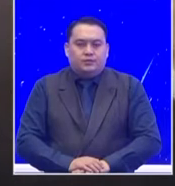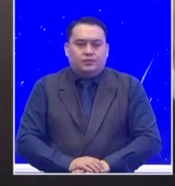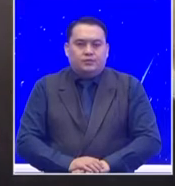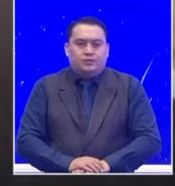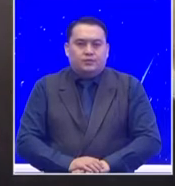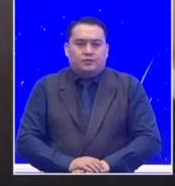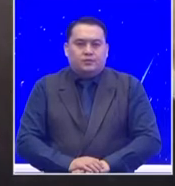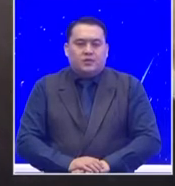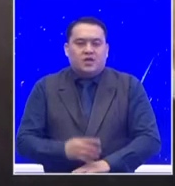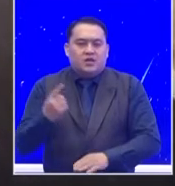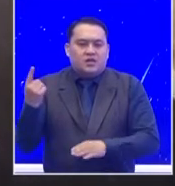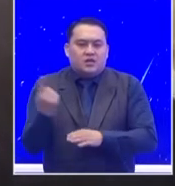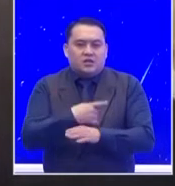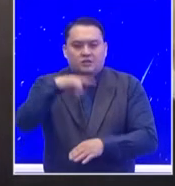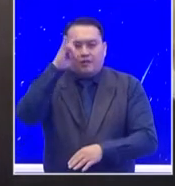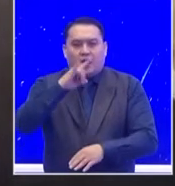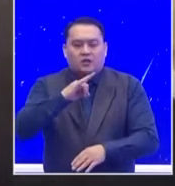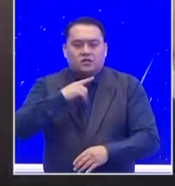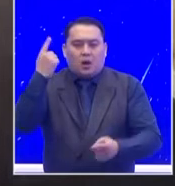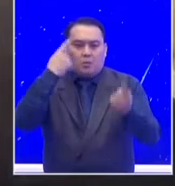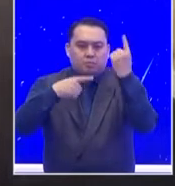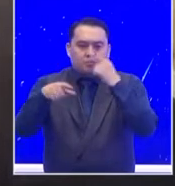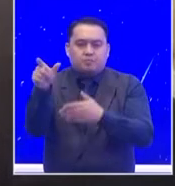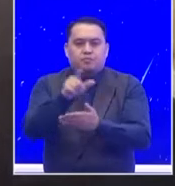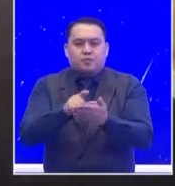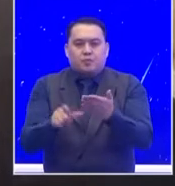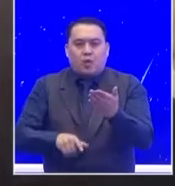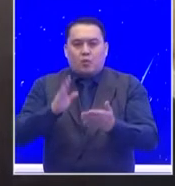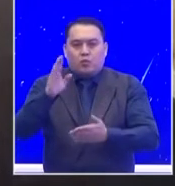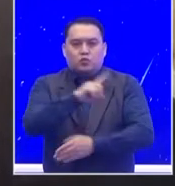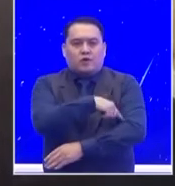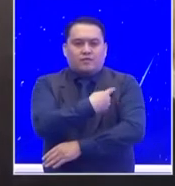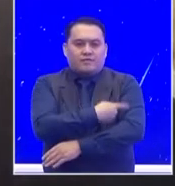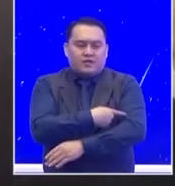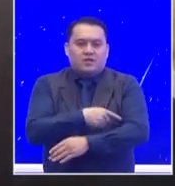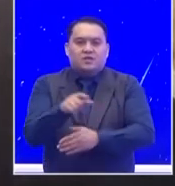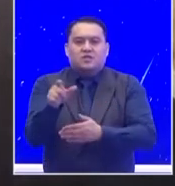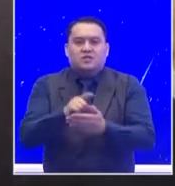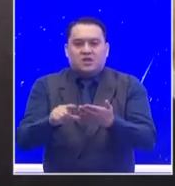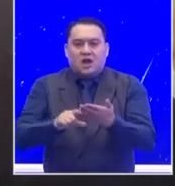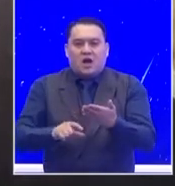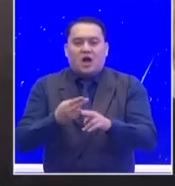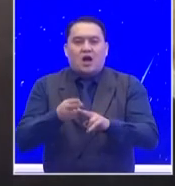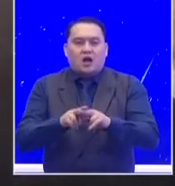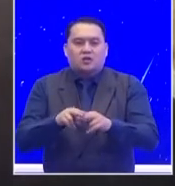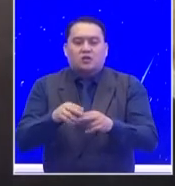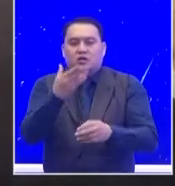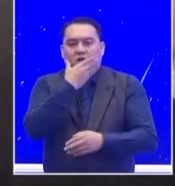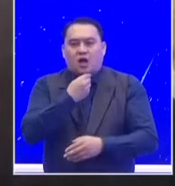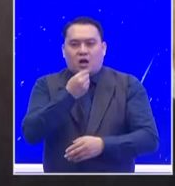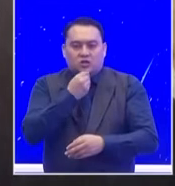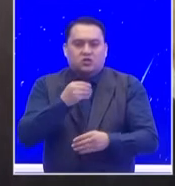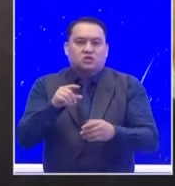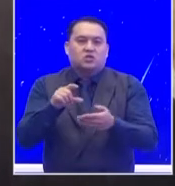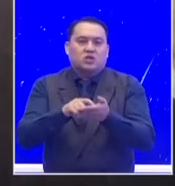Мукагали Макатаев – единственный казахстанский поэт, который написал послание будущим врачам в виде стиха. Сегодня эти строки украшают наш